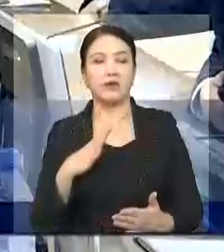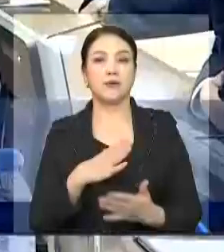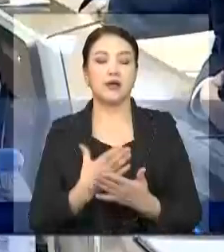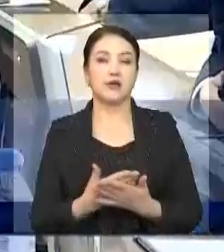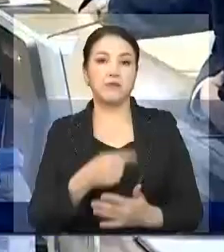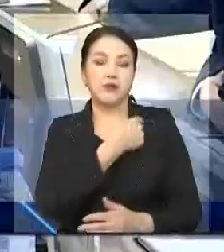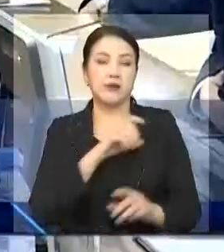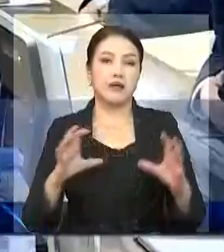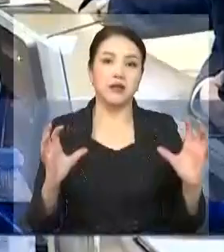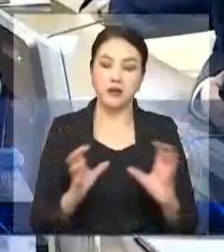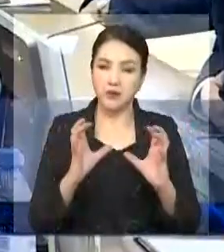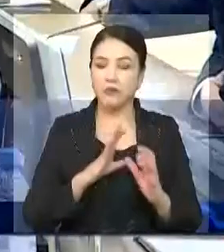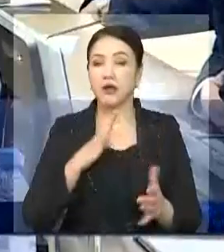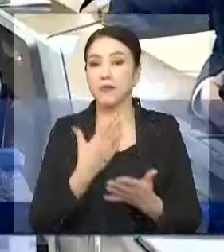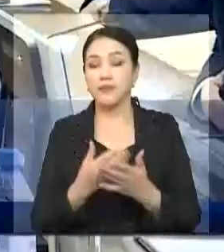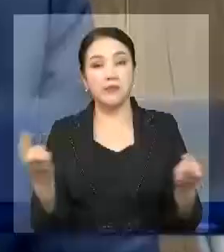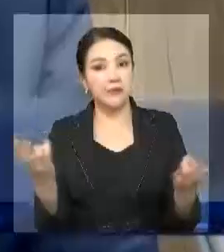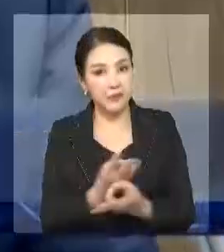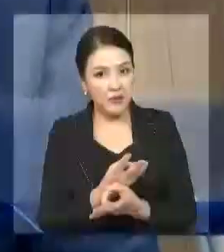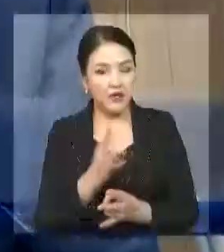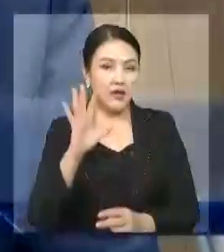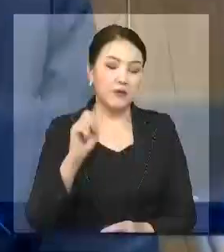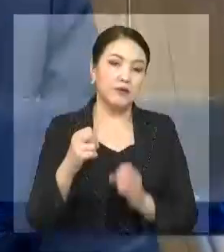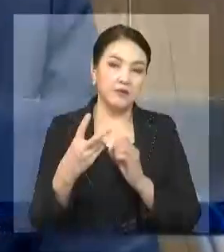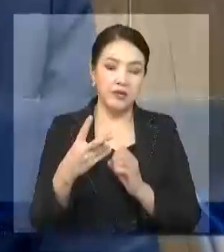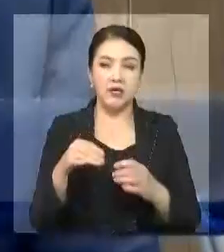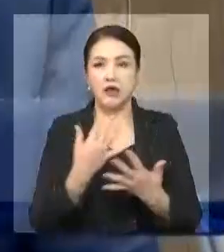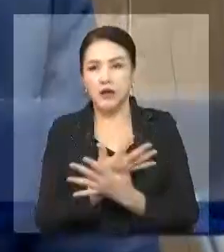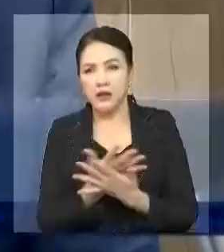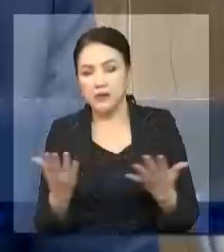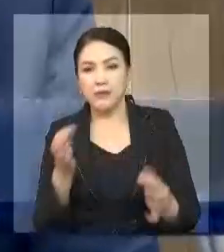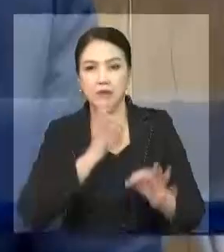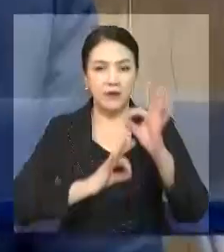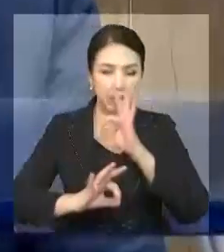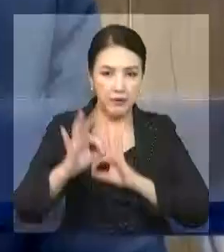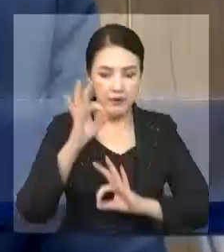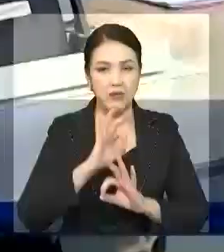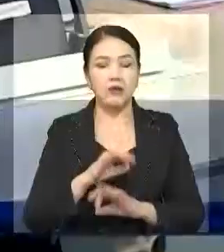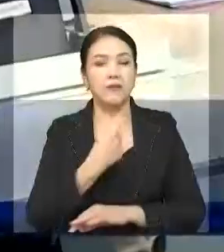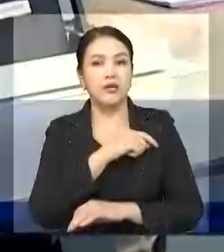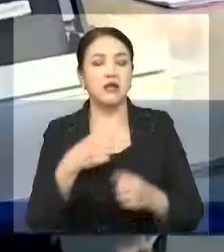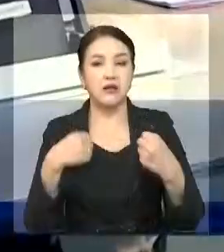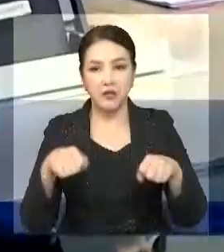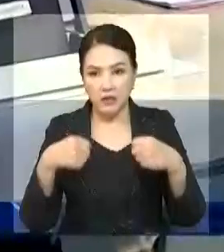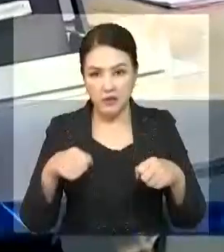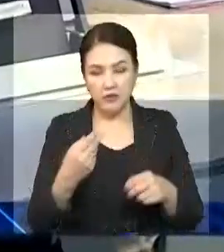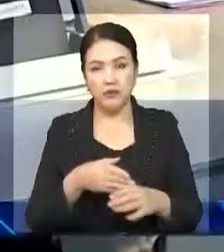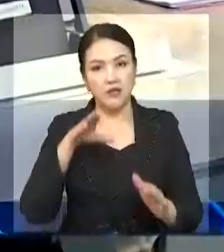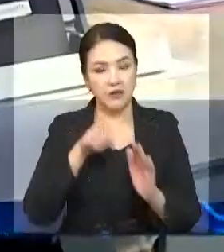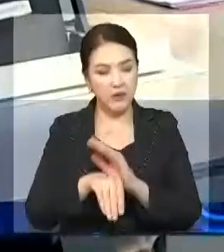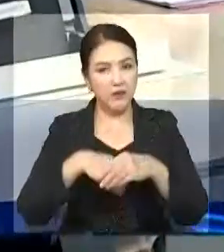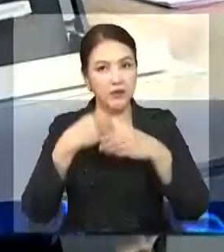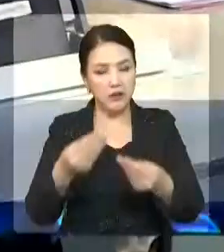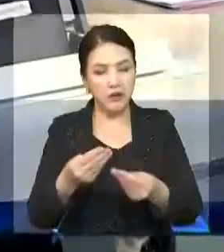социального медицинского страхования определена потребность в 512 наименованиях лекарственных средств и медицинских изделий. Дополнительно